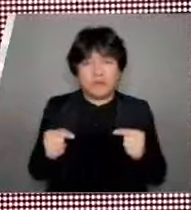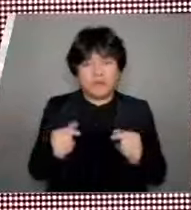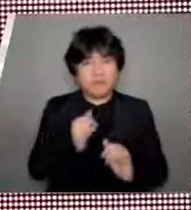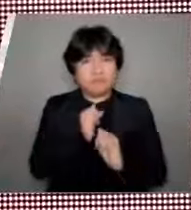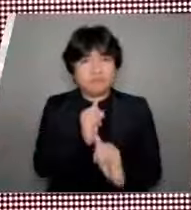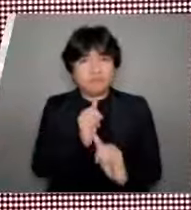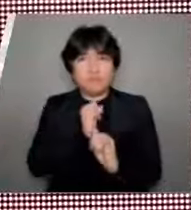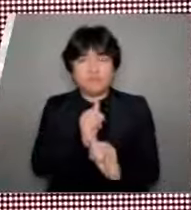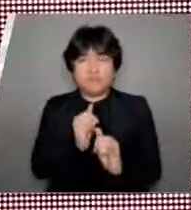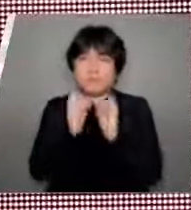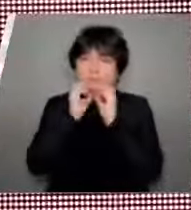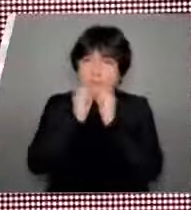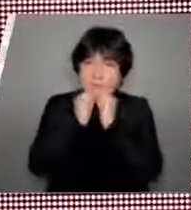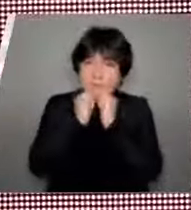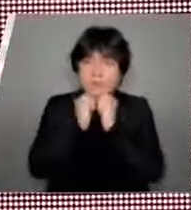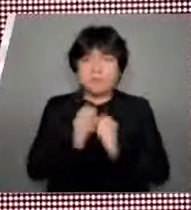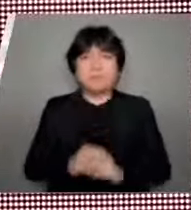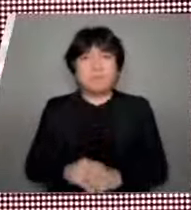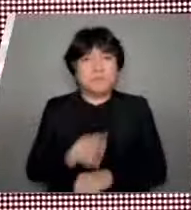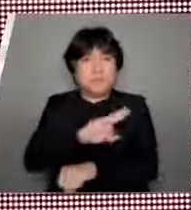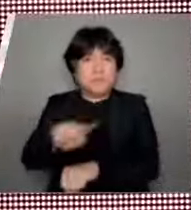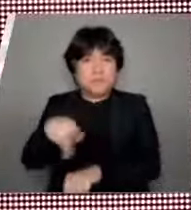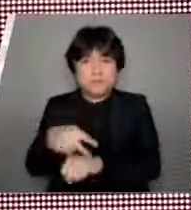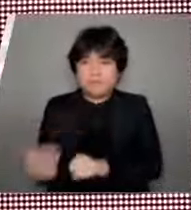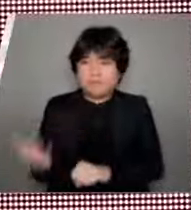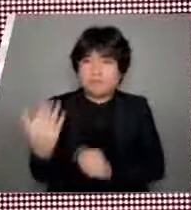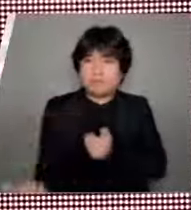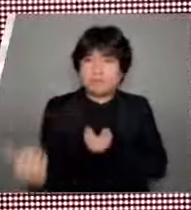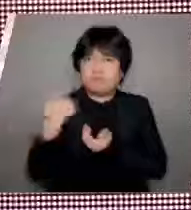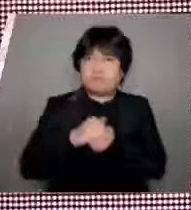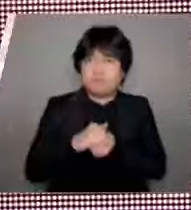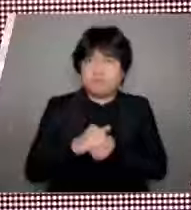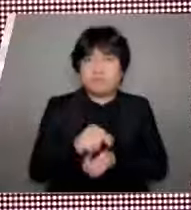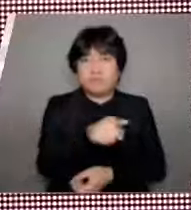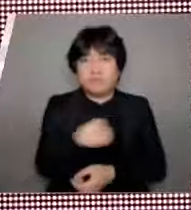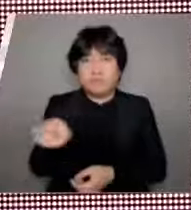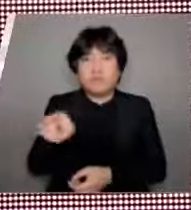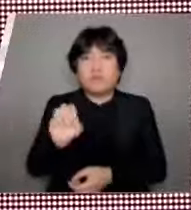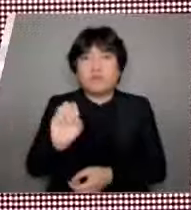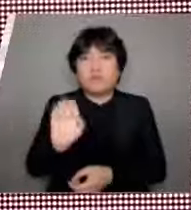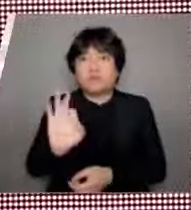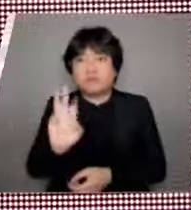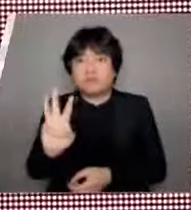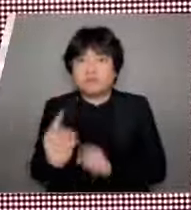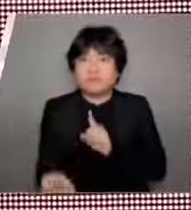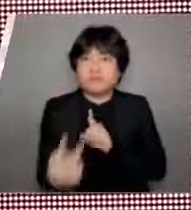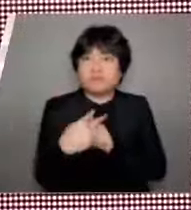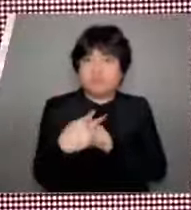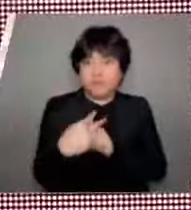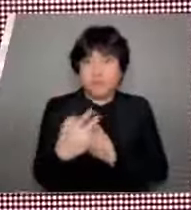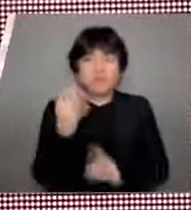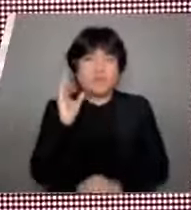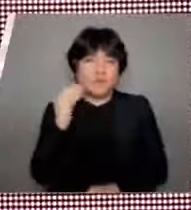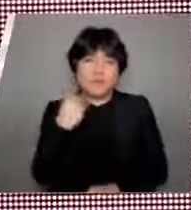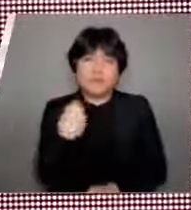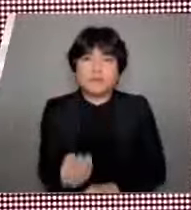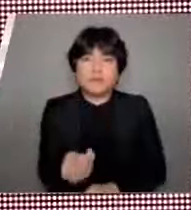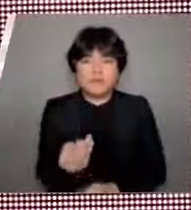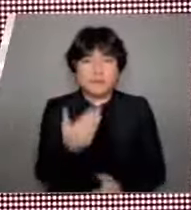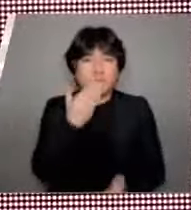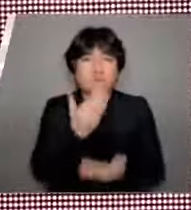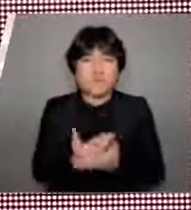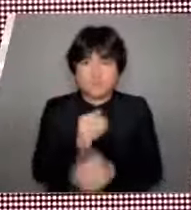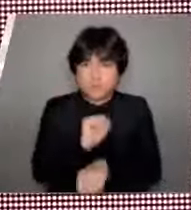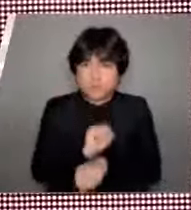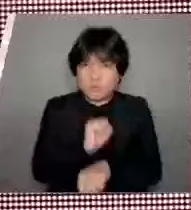the Philippines in ensuring that OFWs obtain decent work. We mandate that all